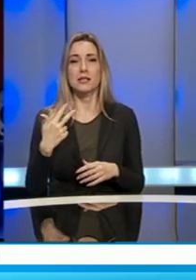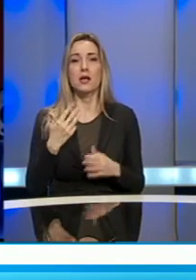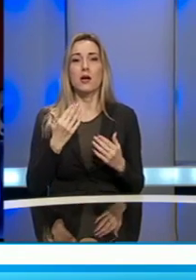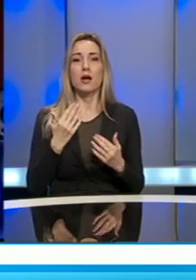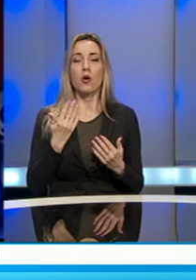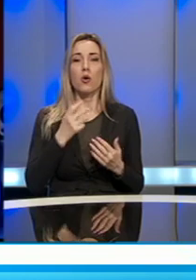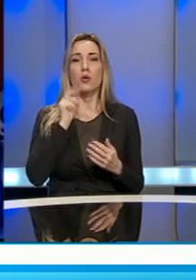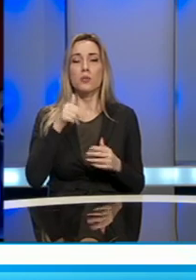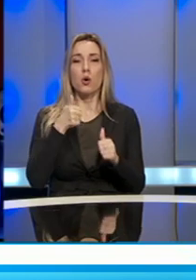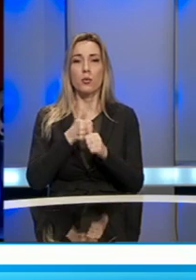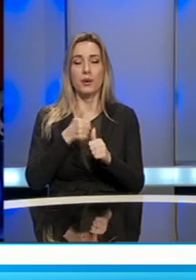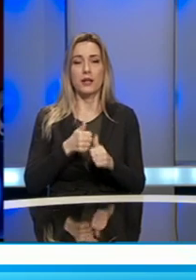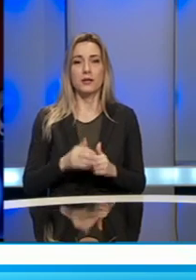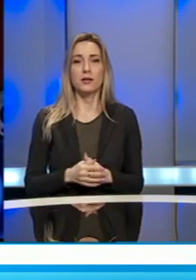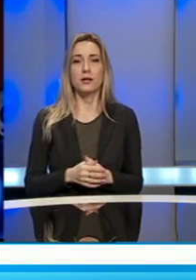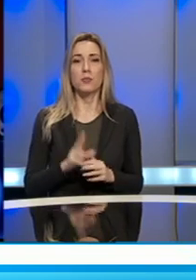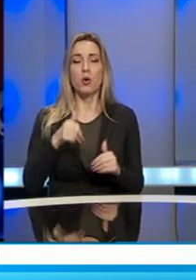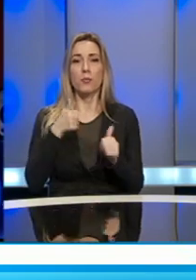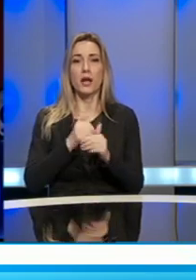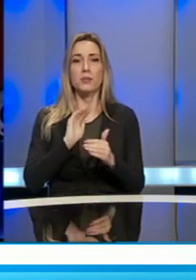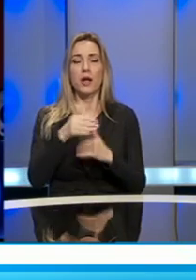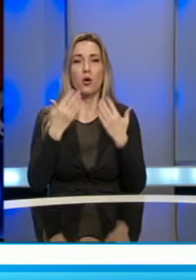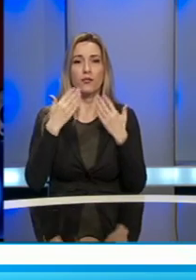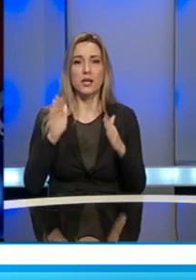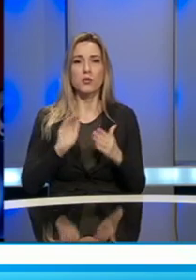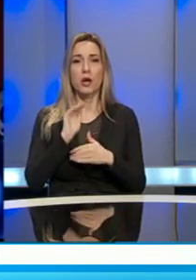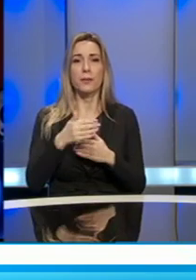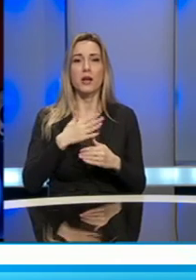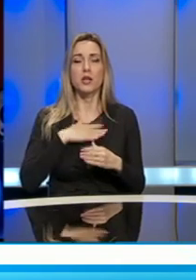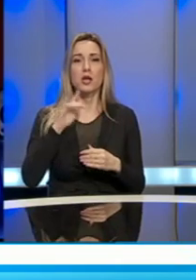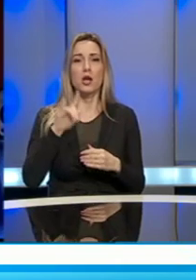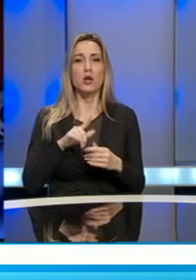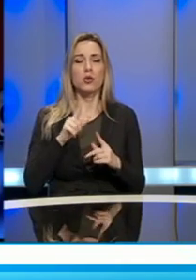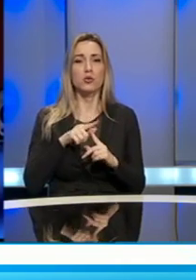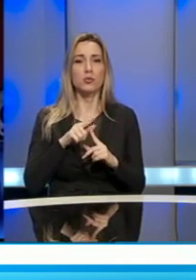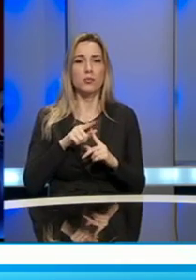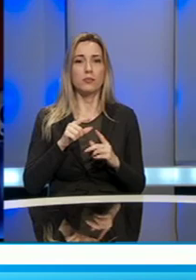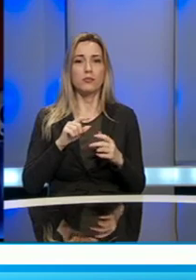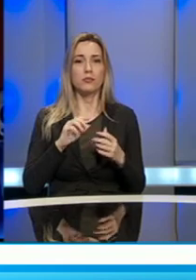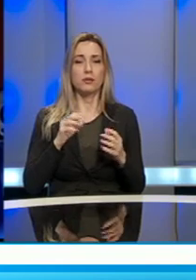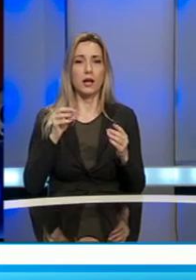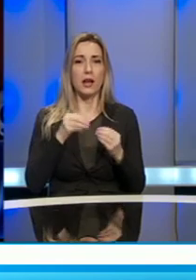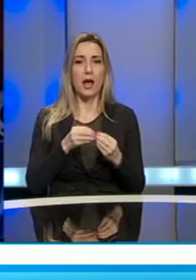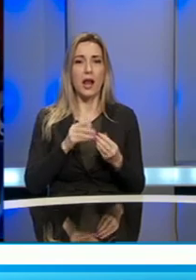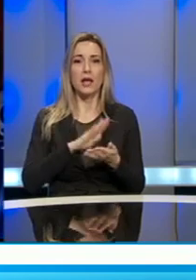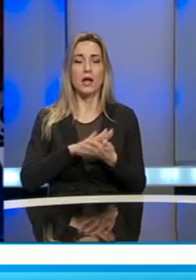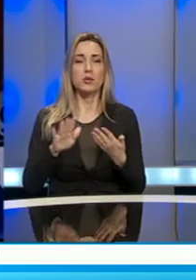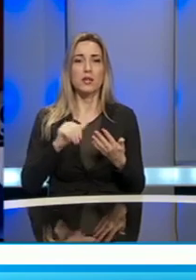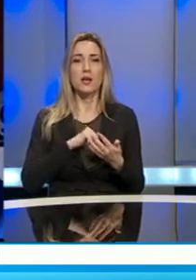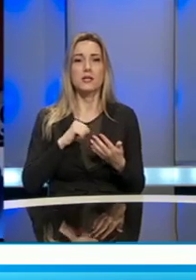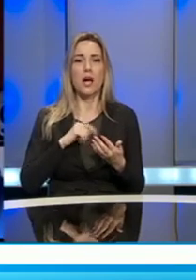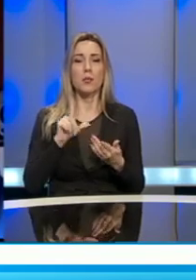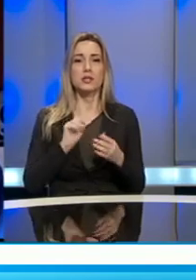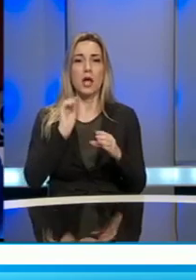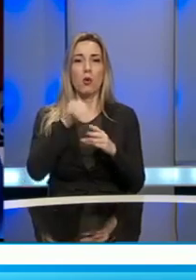vas ljudi mogu pratiti? Mogu nas pratiti preko Facebooka, preko našeg YouTube kanala, ono najjednostavnije moguće, dakle samo se